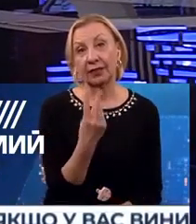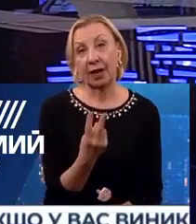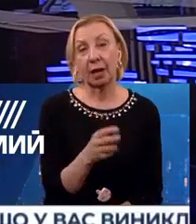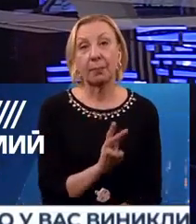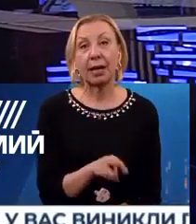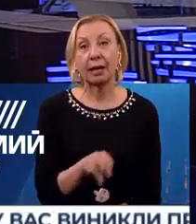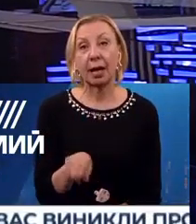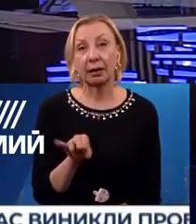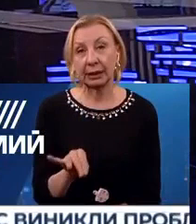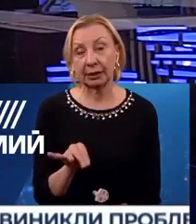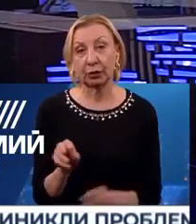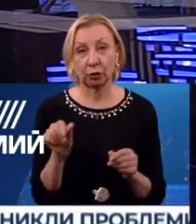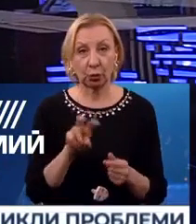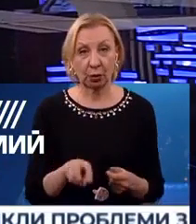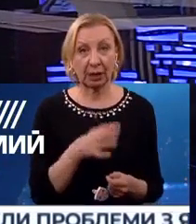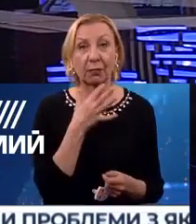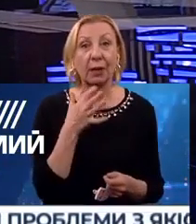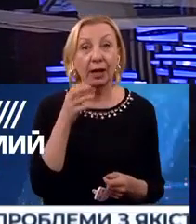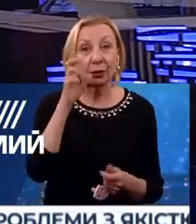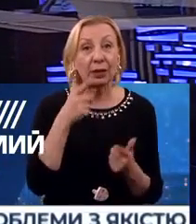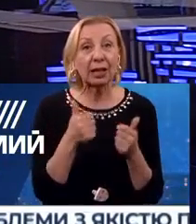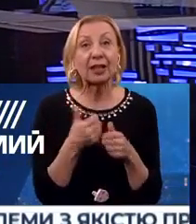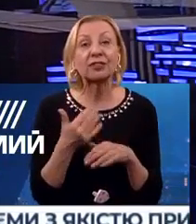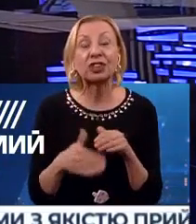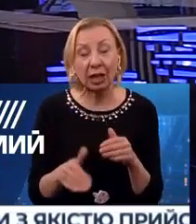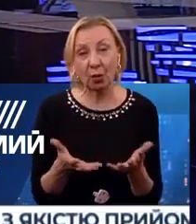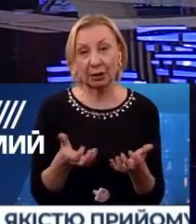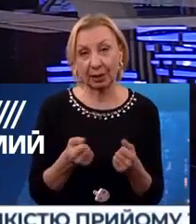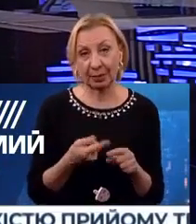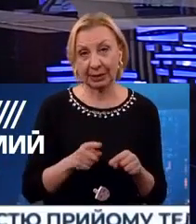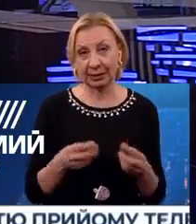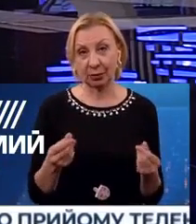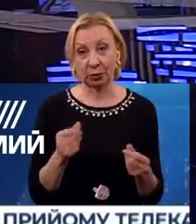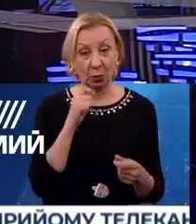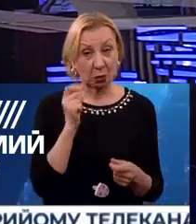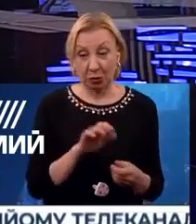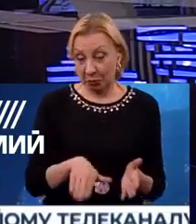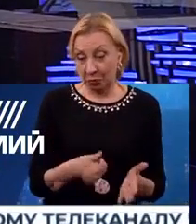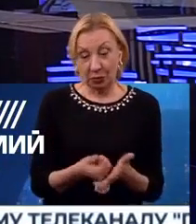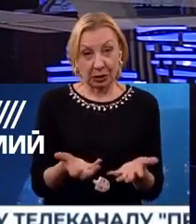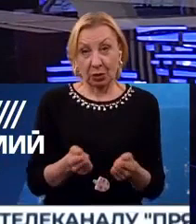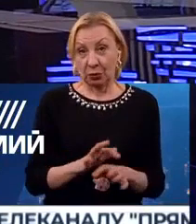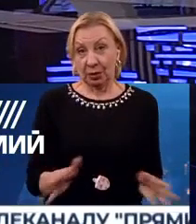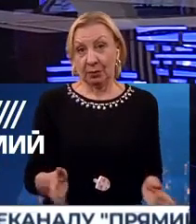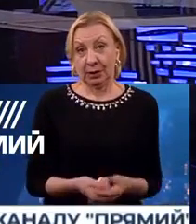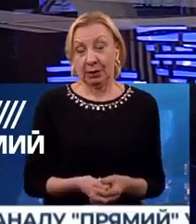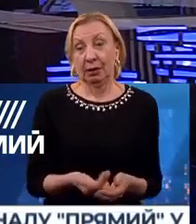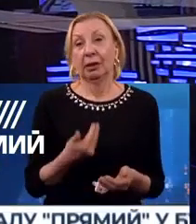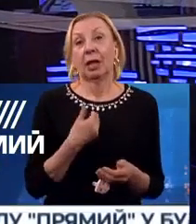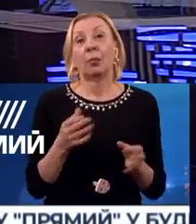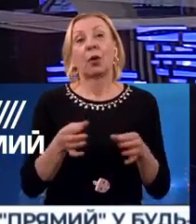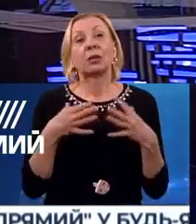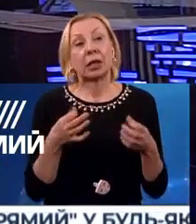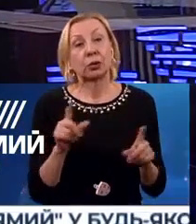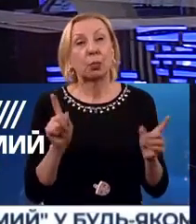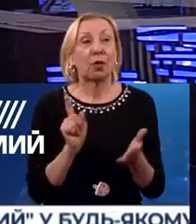мільярди доларів. Багато країн вже отримали ці кошти, а Україна досі не отримала, і нам викручують руки і розказують, що ми